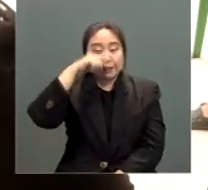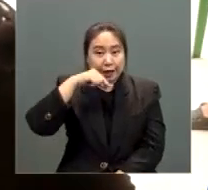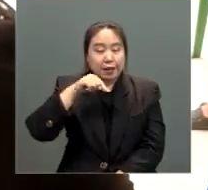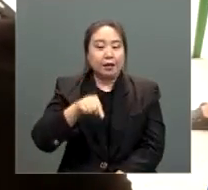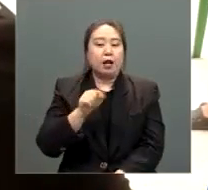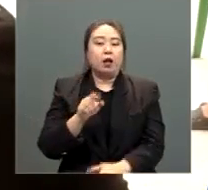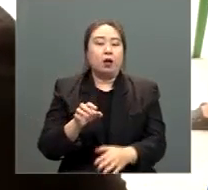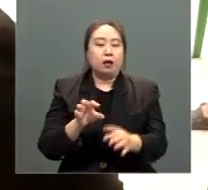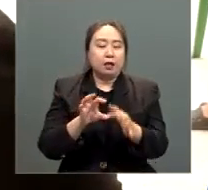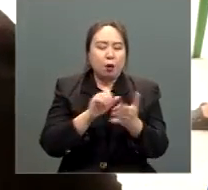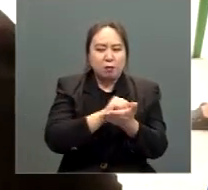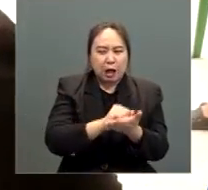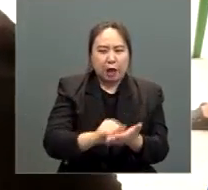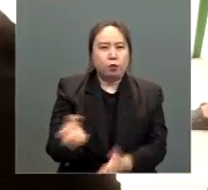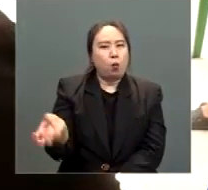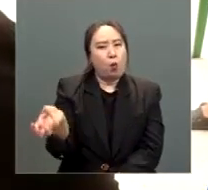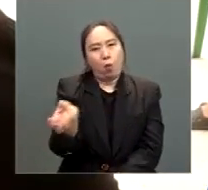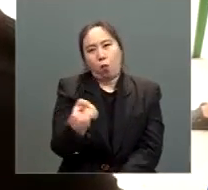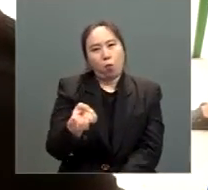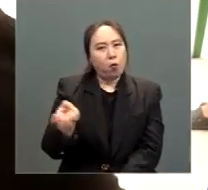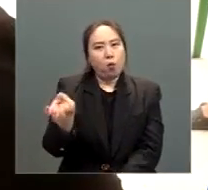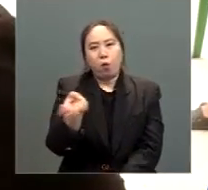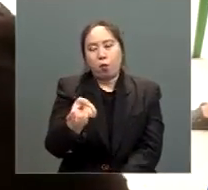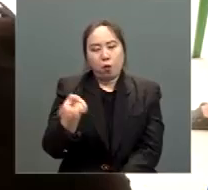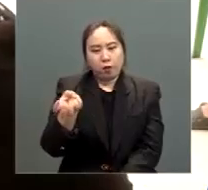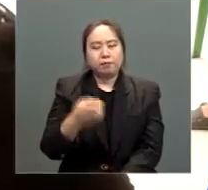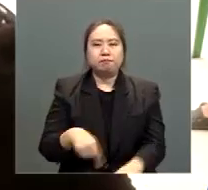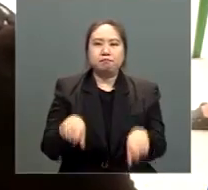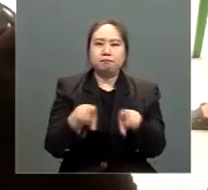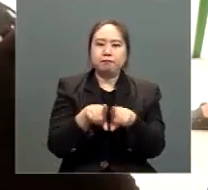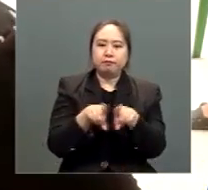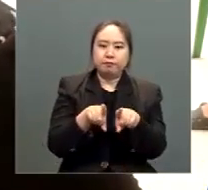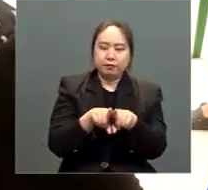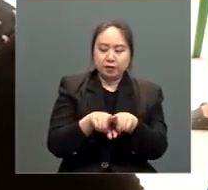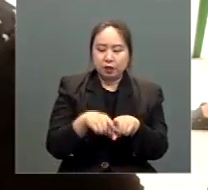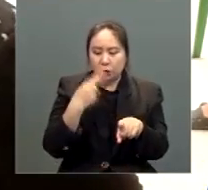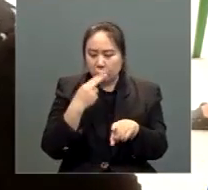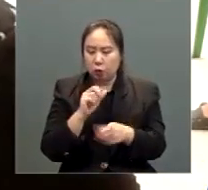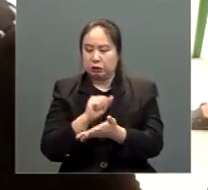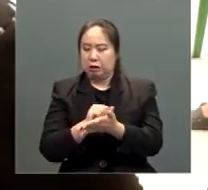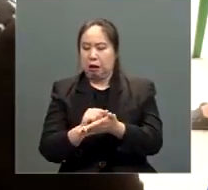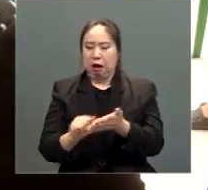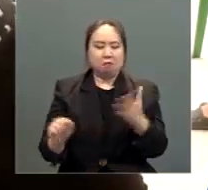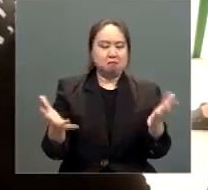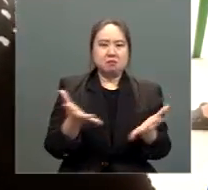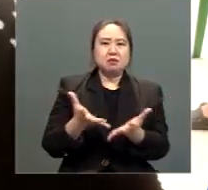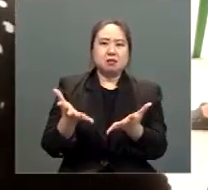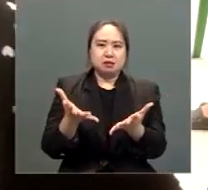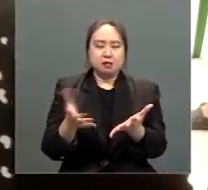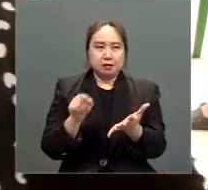ยมีกันน้อยอยู่กันแบบไม่ค่อยรักษาความสะอาดไอ้จุด